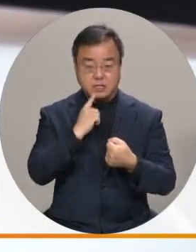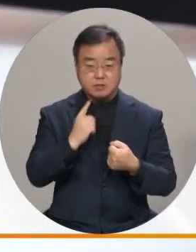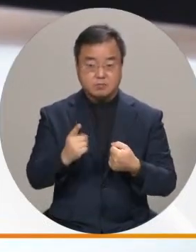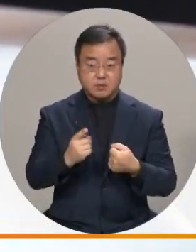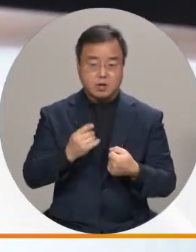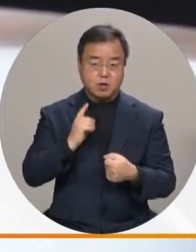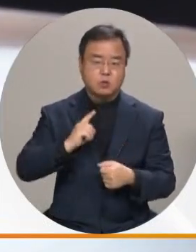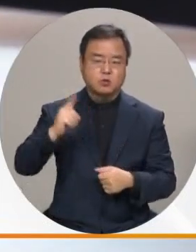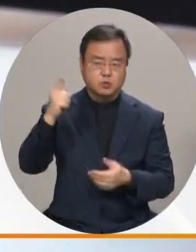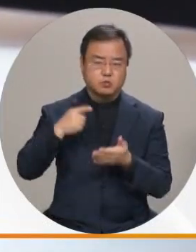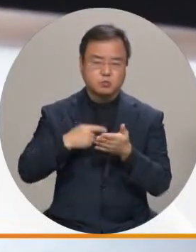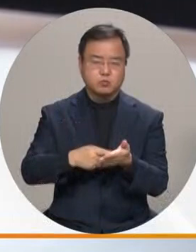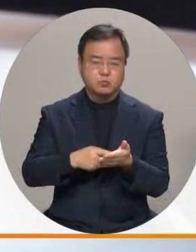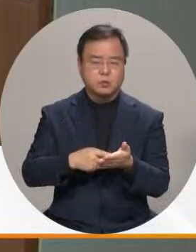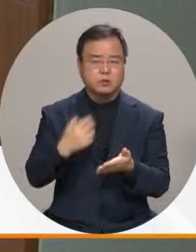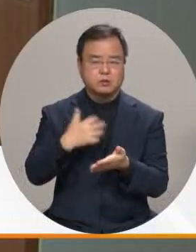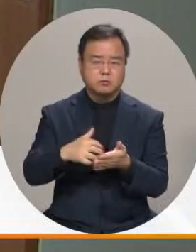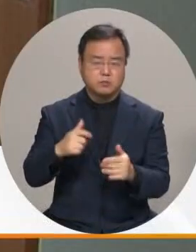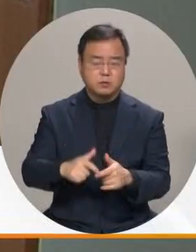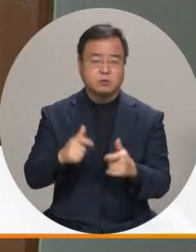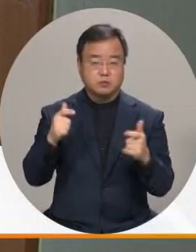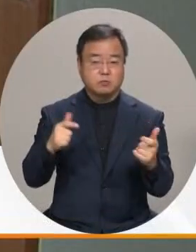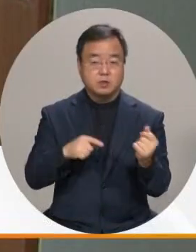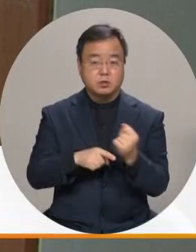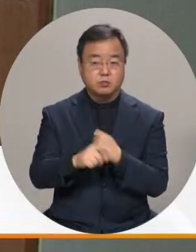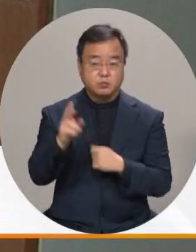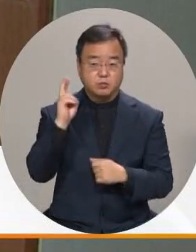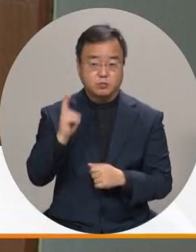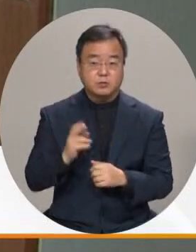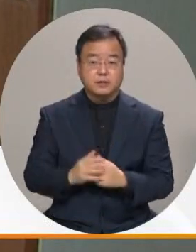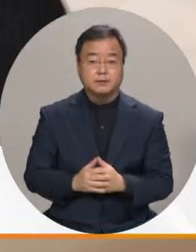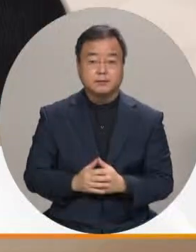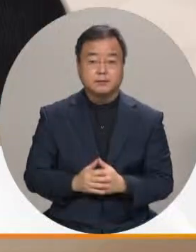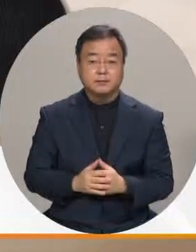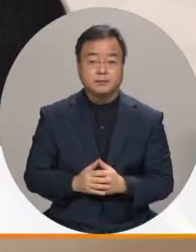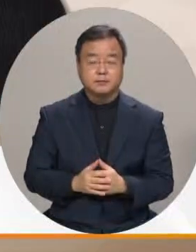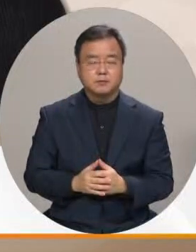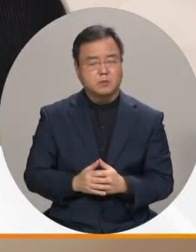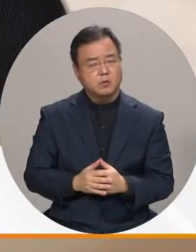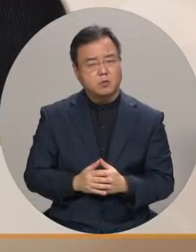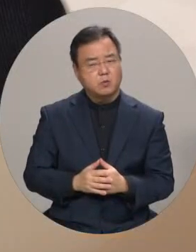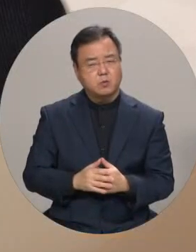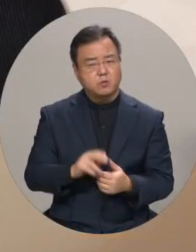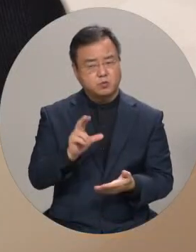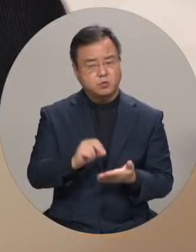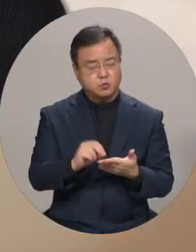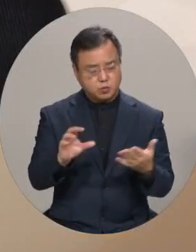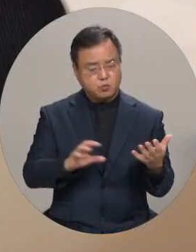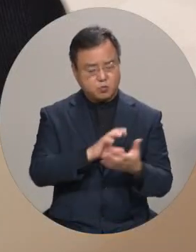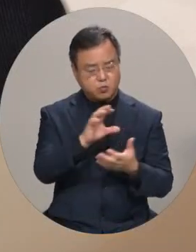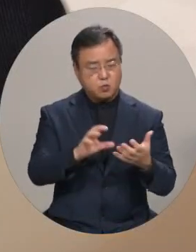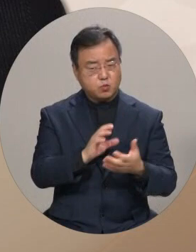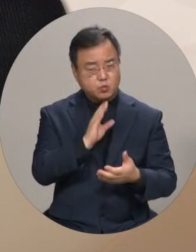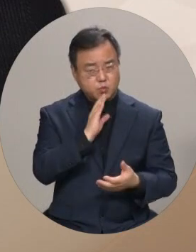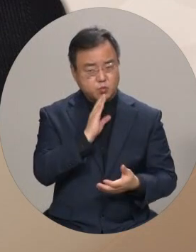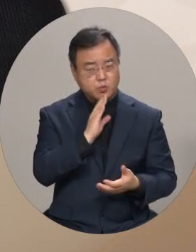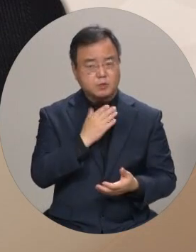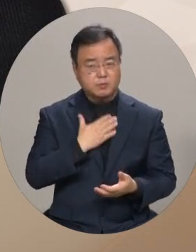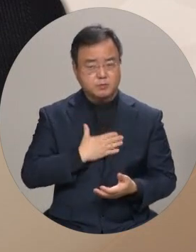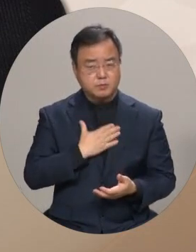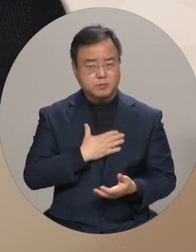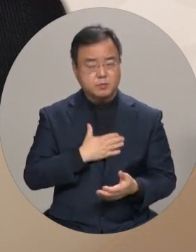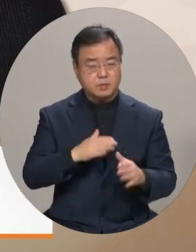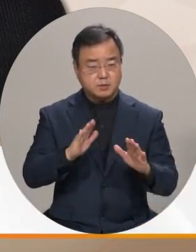것도 영향을 미친 것이 아닌가 이렇게 보고 있습니다. 네, 점점 사안이 복잡해지고 있는데, 이번 조사